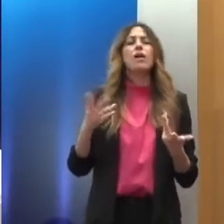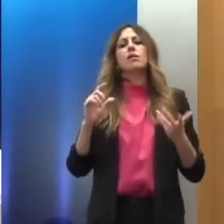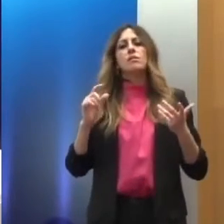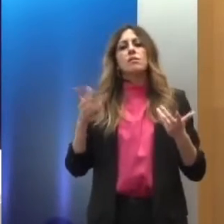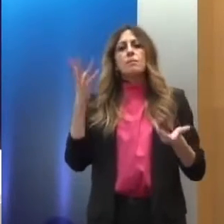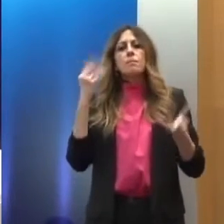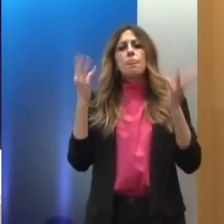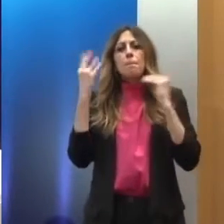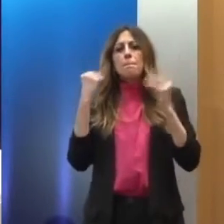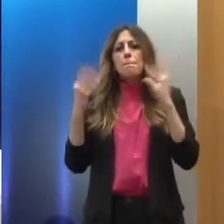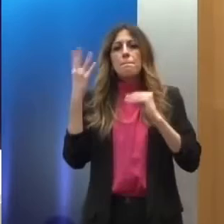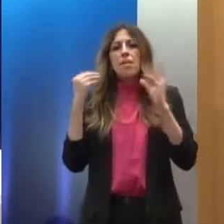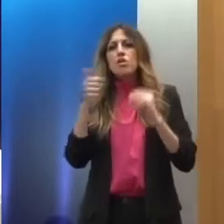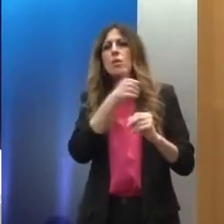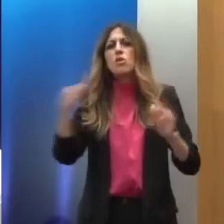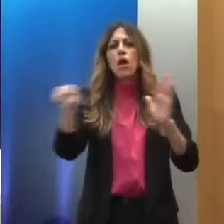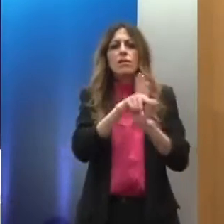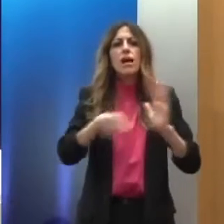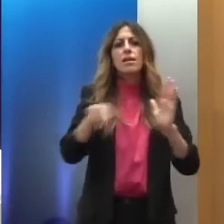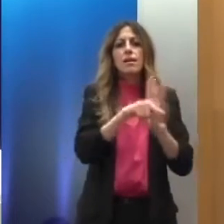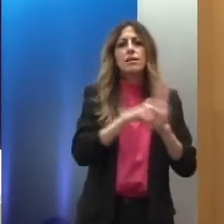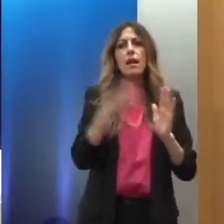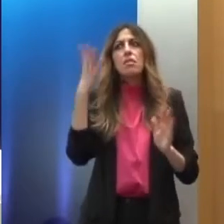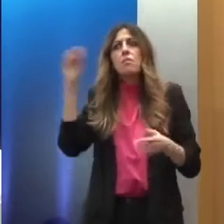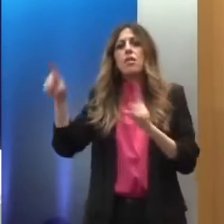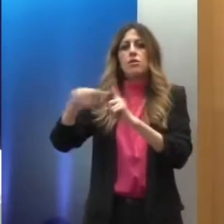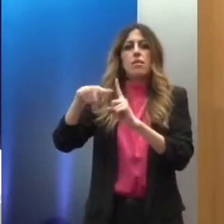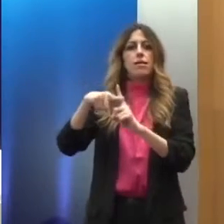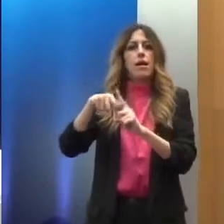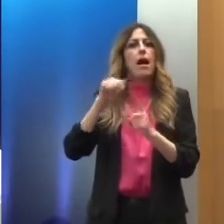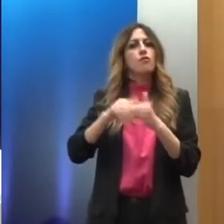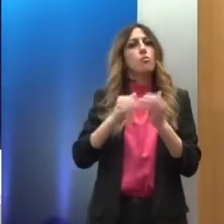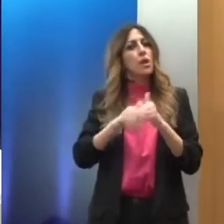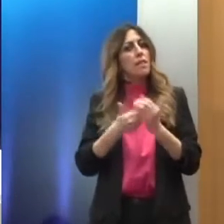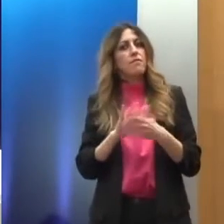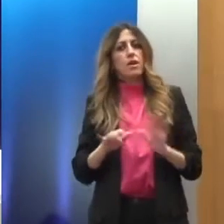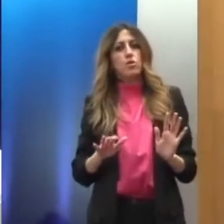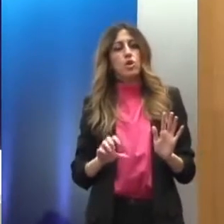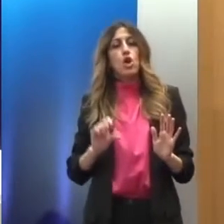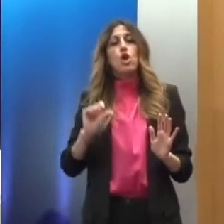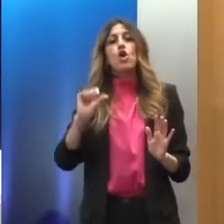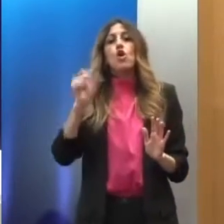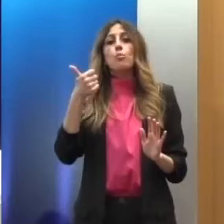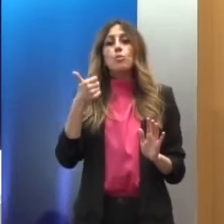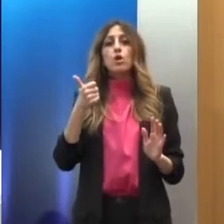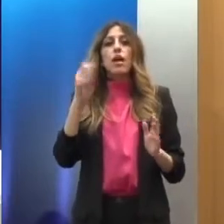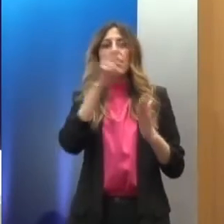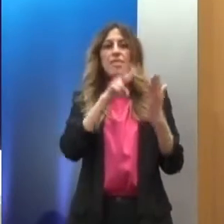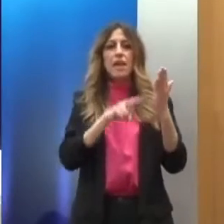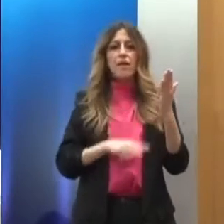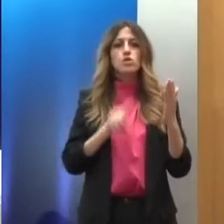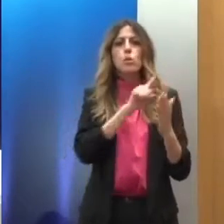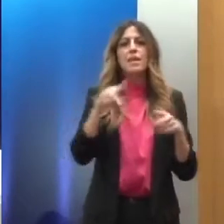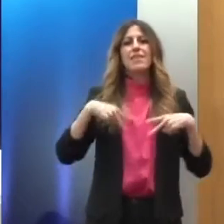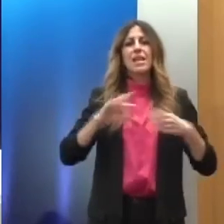οποία προβάλλονται ή υιοθετούνται. Πολύ ενδιαφέρον αυτό. Δηλαδή, περιμένεις πρώτα να διαβάσεις την κριτική μιας μη κυβερνητικής οργάνωσης και